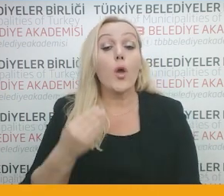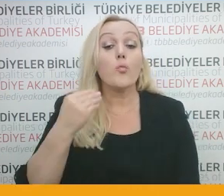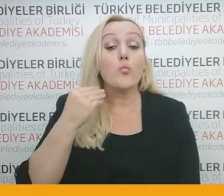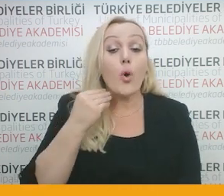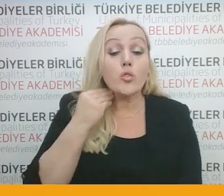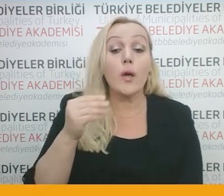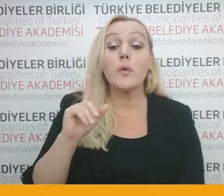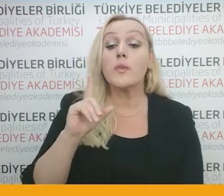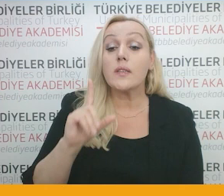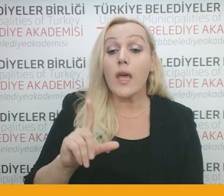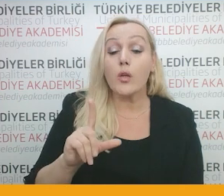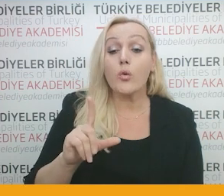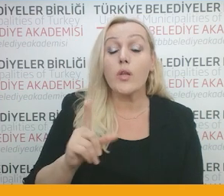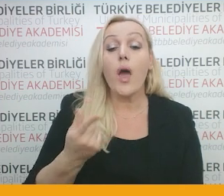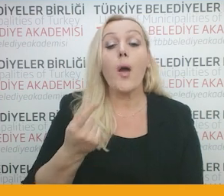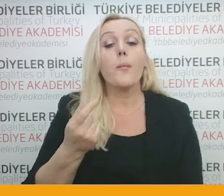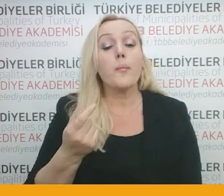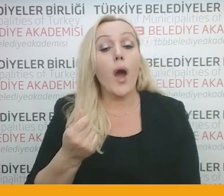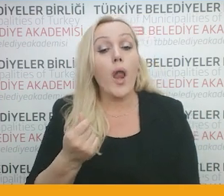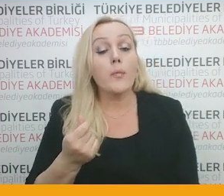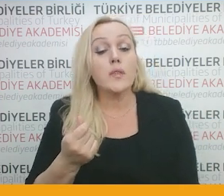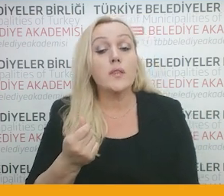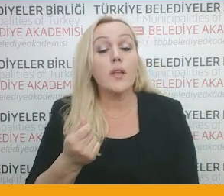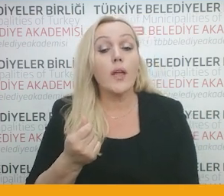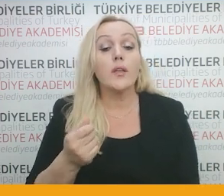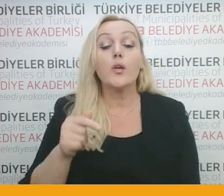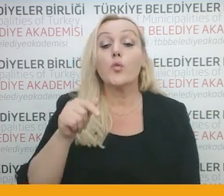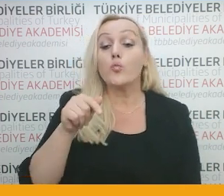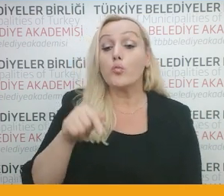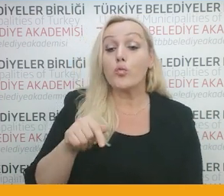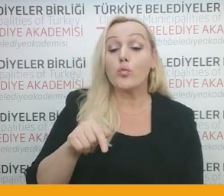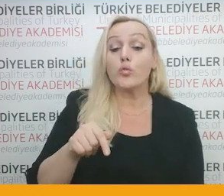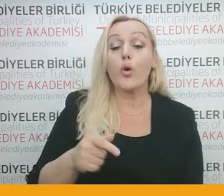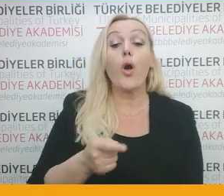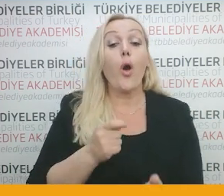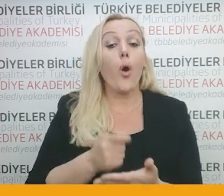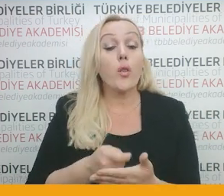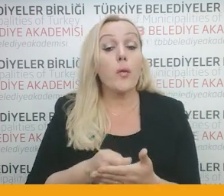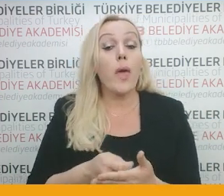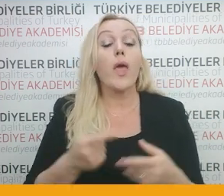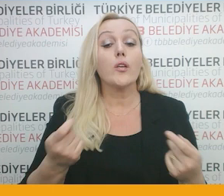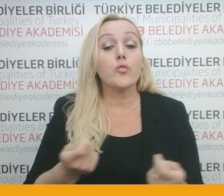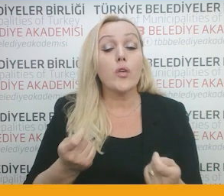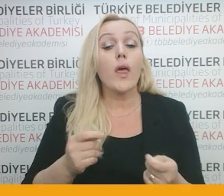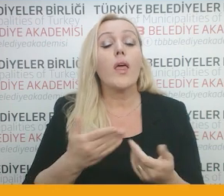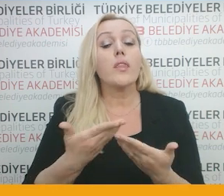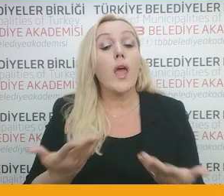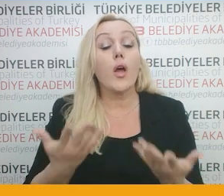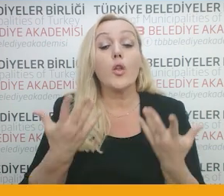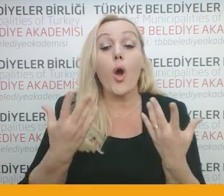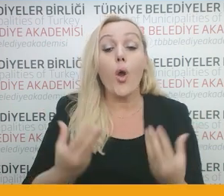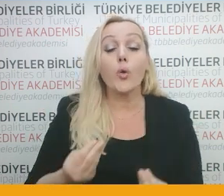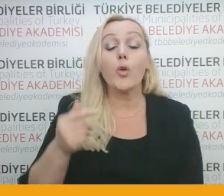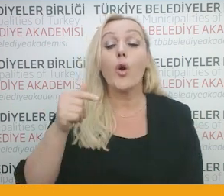yoluna gittiysek, nakit varlığımızdan bunu telafi etmeye çalışırsak ne kadar olduğunu da